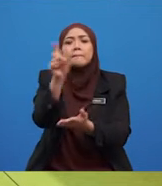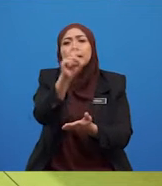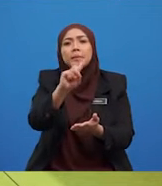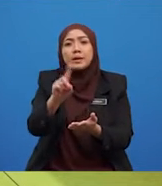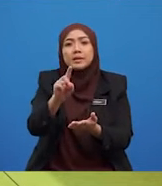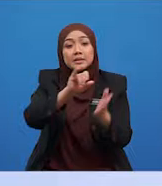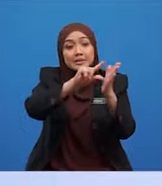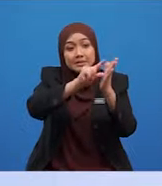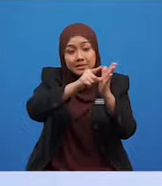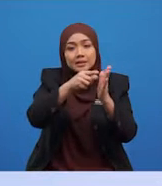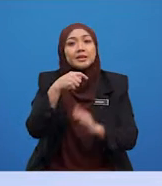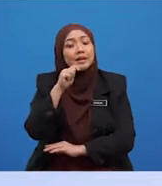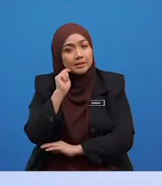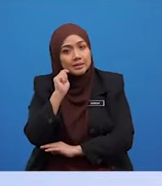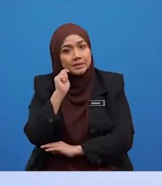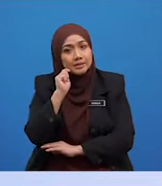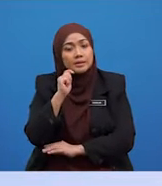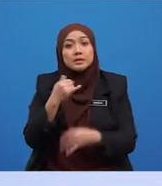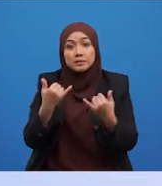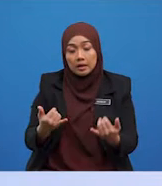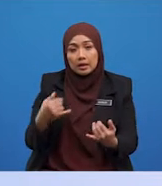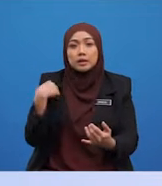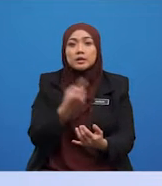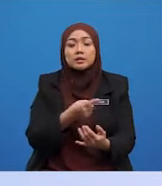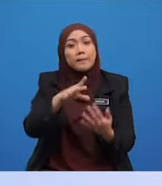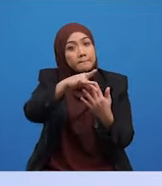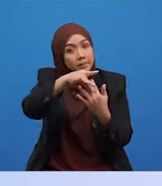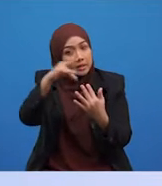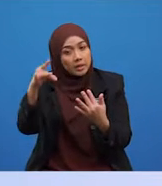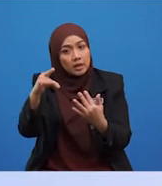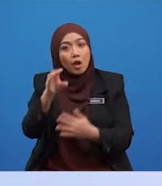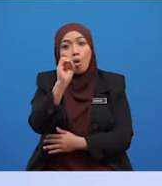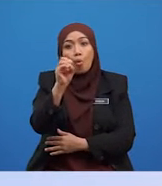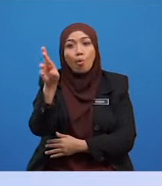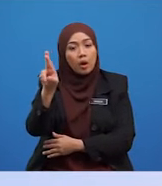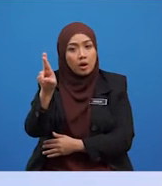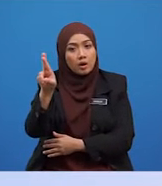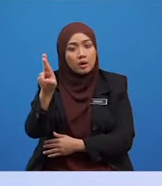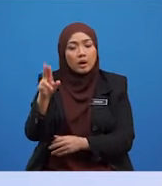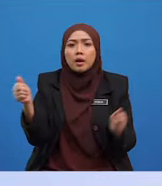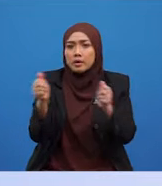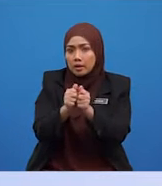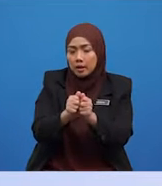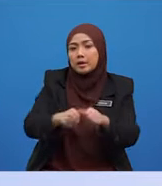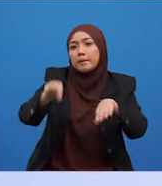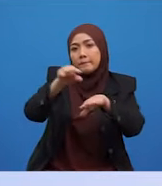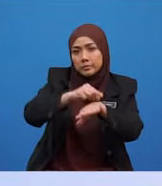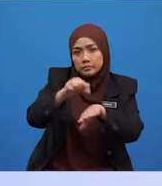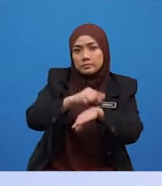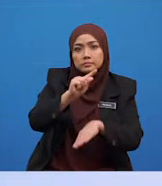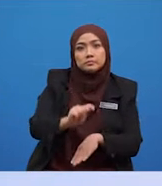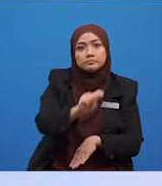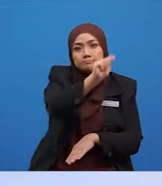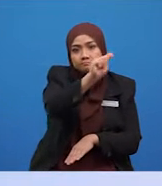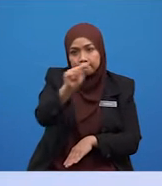satu jejari. Di sini, kita memilih untuk mengira OR dengan menggunakan